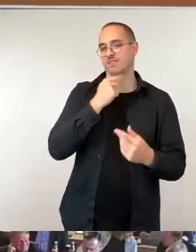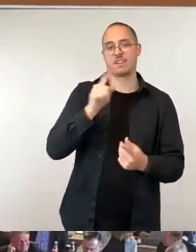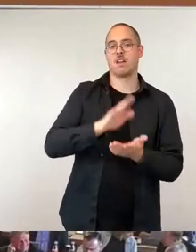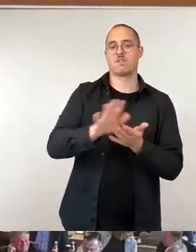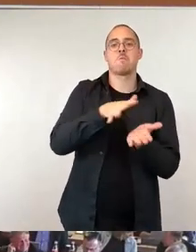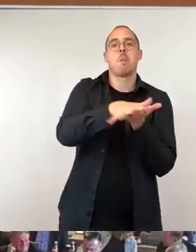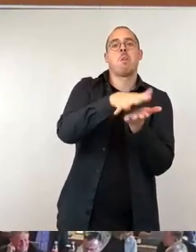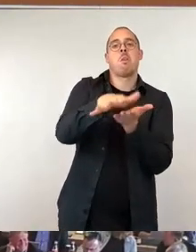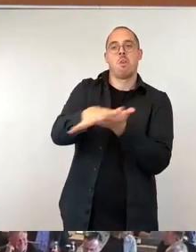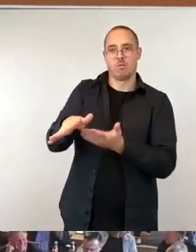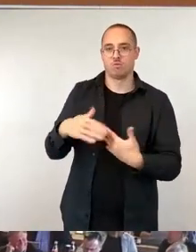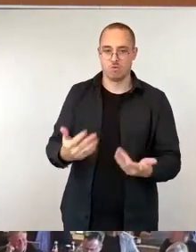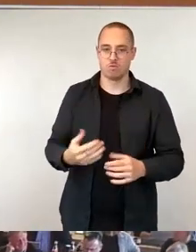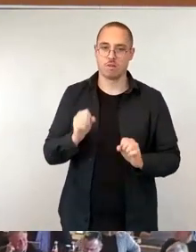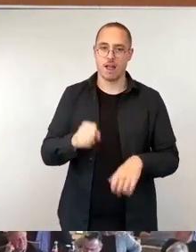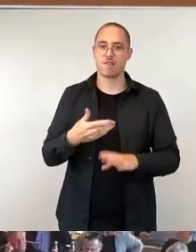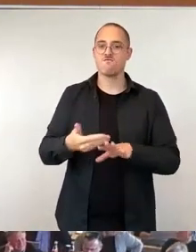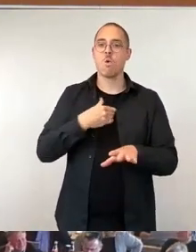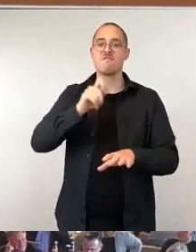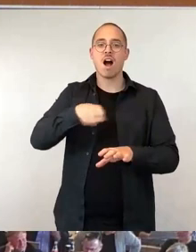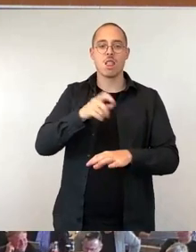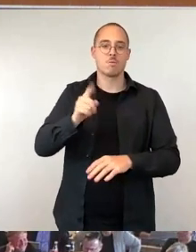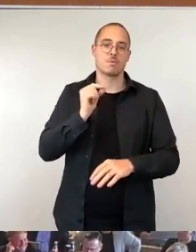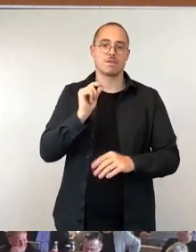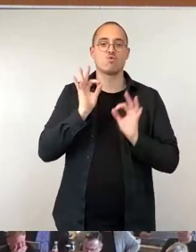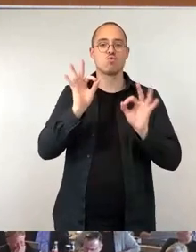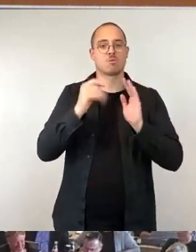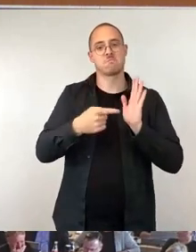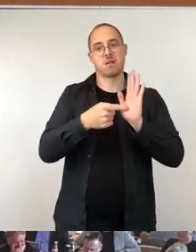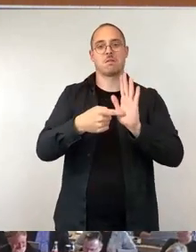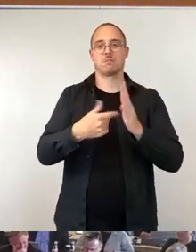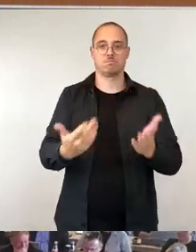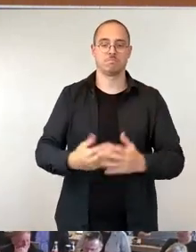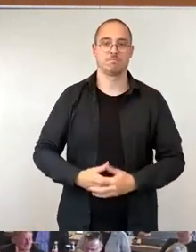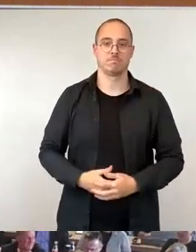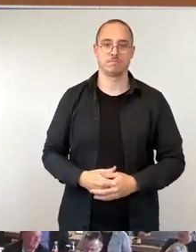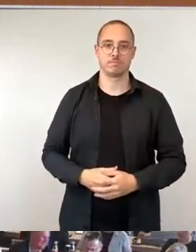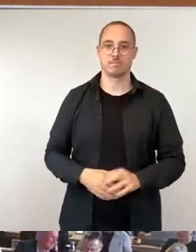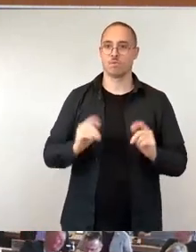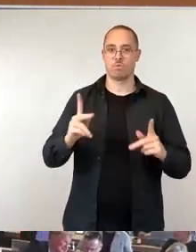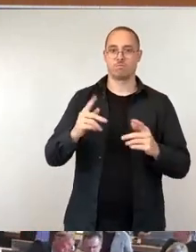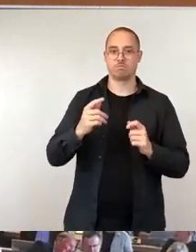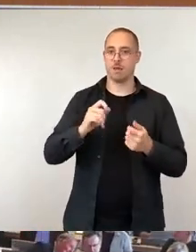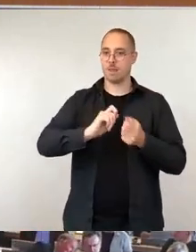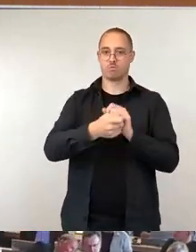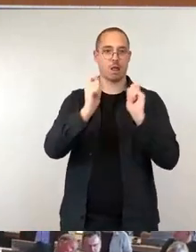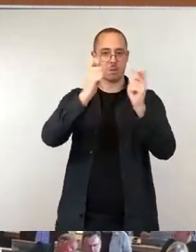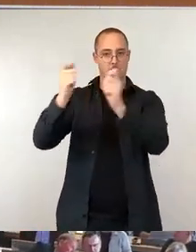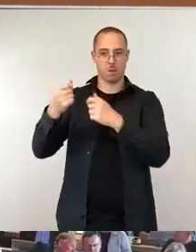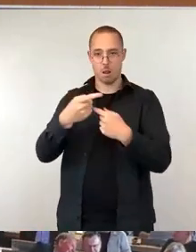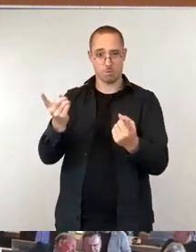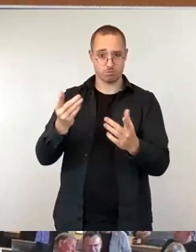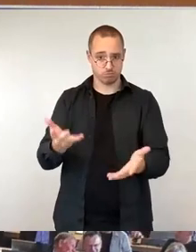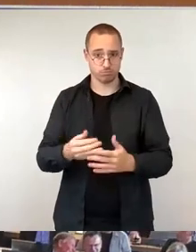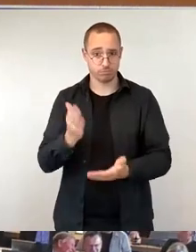So, damit sind erstmal beide Änderungsanträge eingebracht. Wortmeldung ist mir signalisiert worden, Frau Arnert.